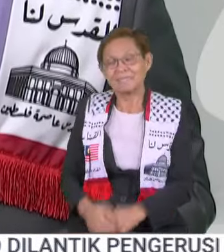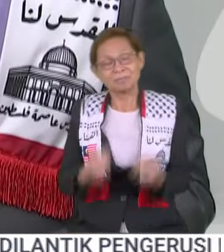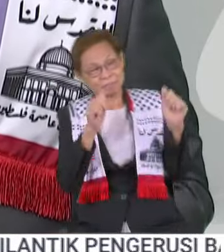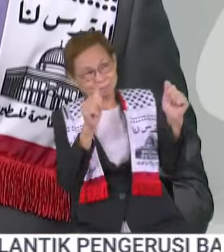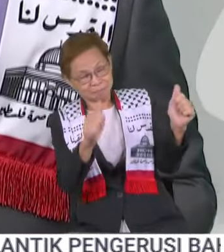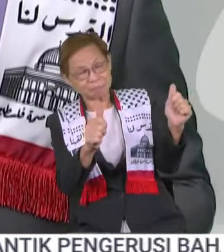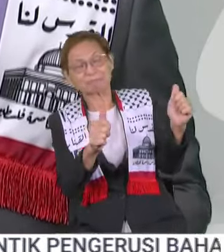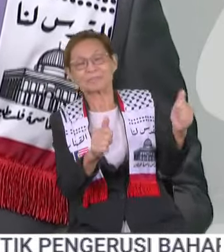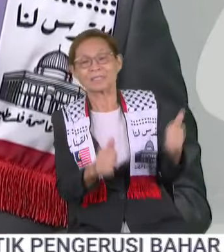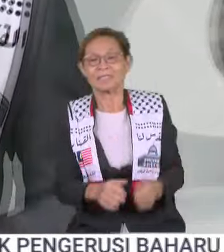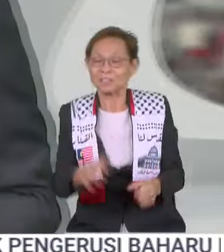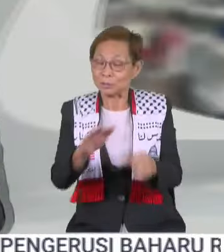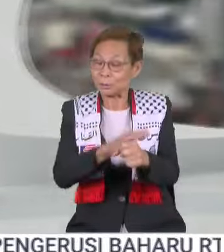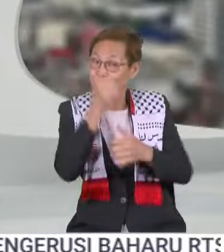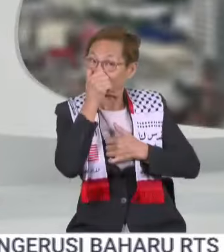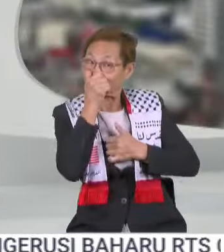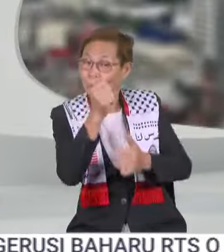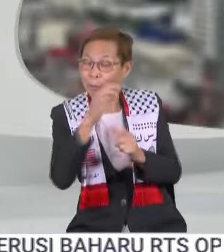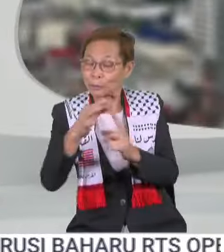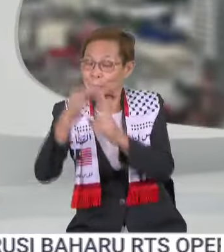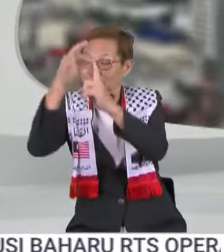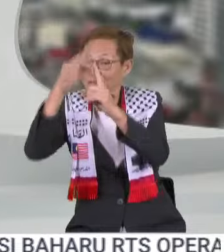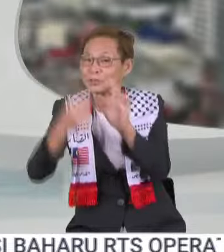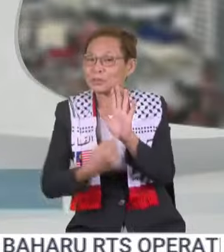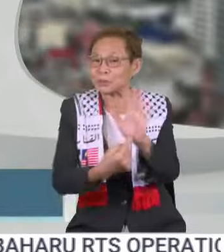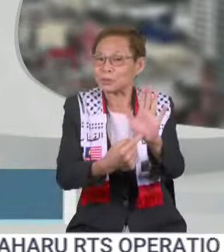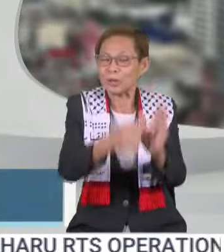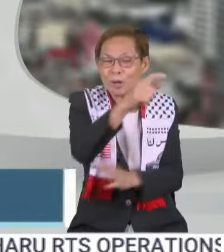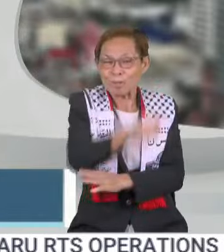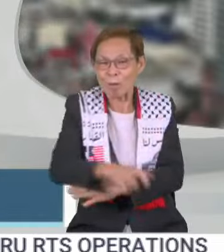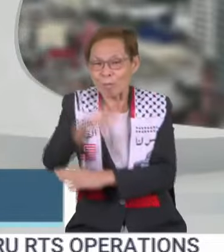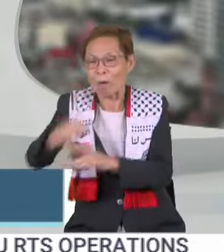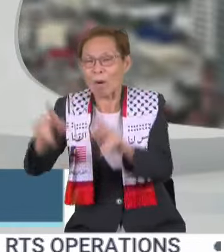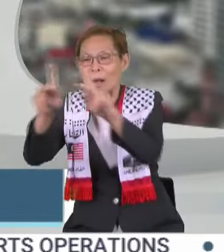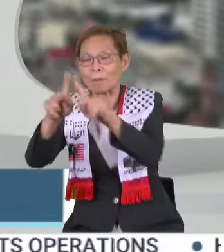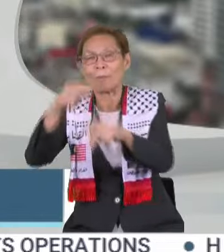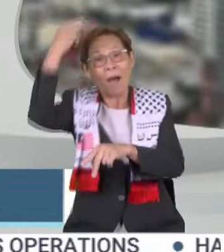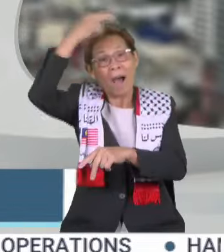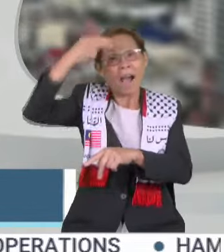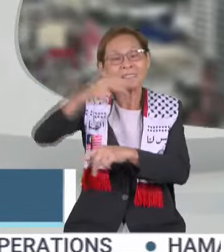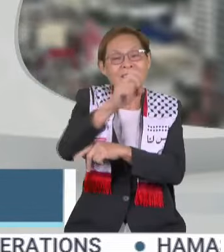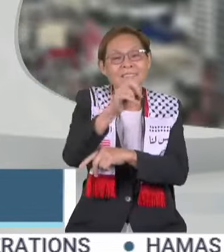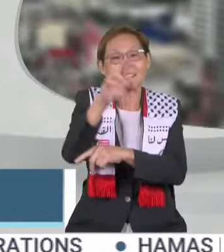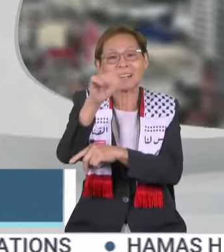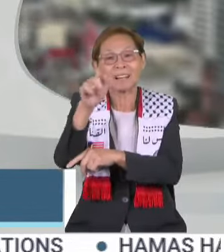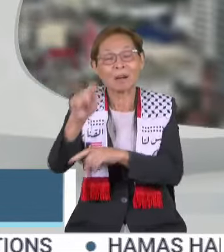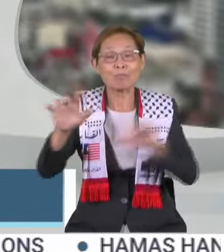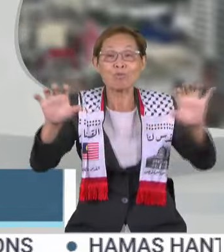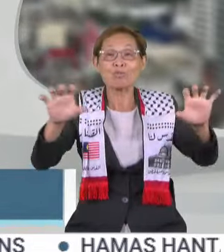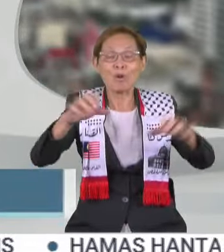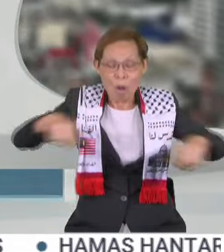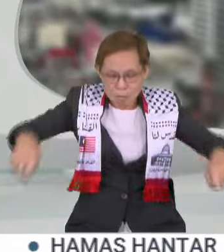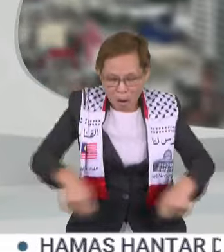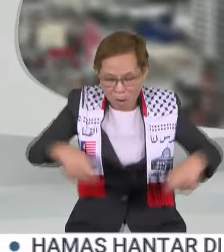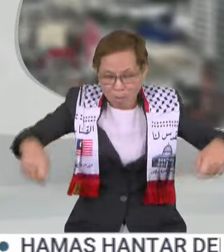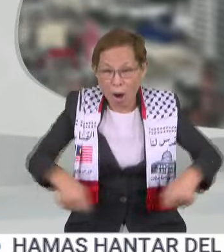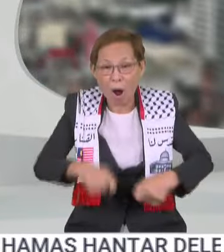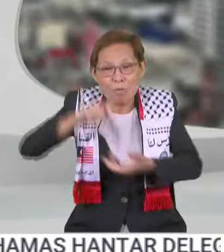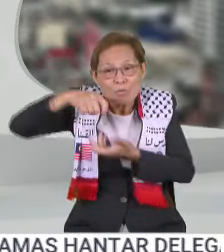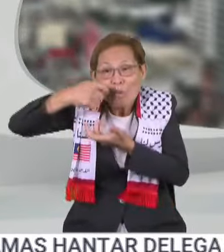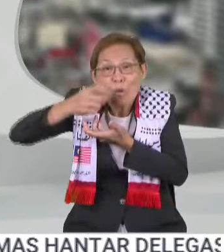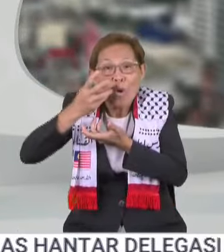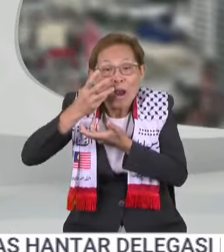Baik, cukup menarik. Kelainan ditampilkan penduduk kampung Haji Siraj, Pontian apabila menghasilkan bubur lambuk ayam